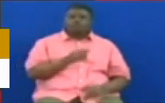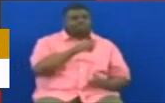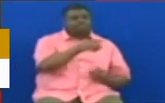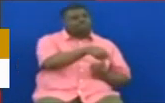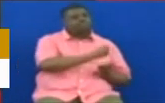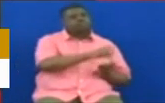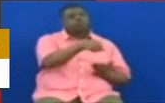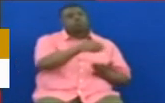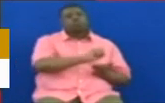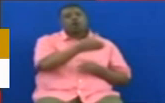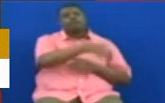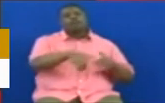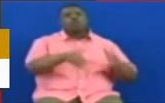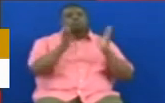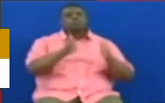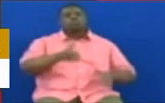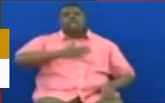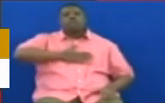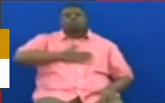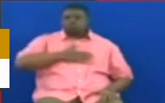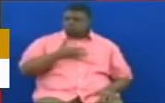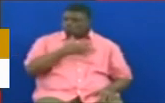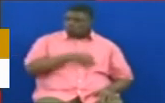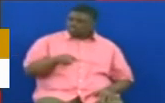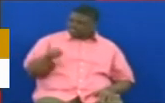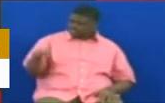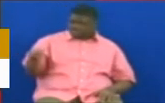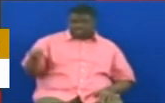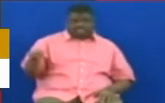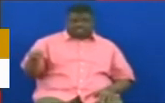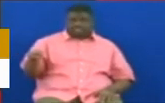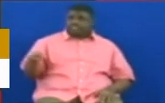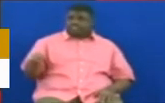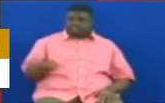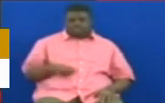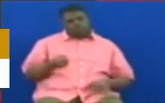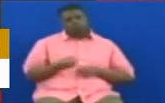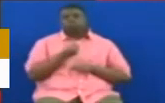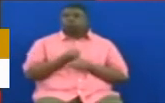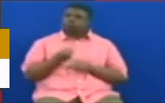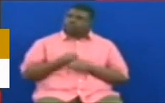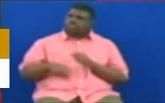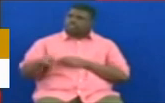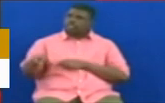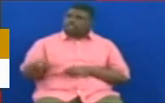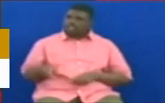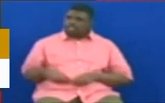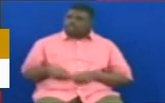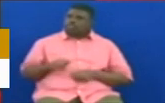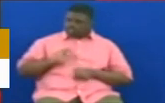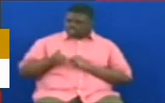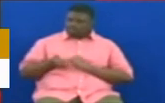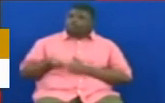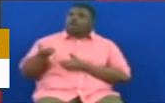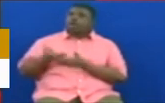ndani ya EEZ, basi waziri husika ndo atashughulika katika kuwapa access kibali cha